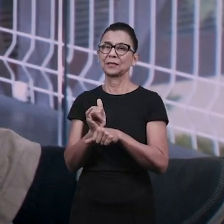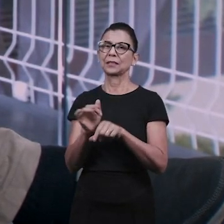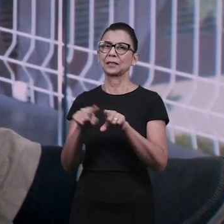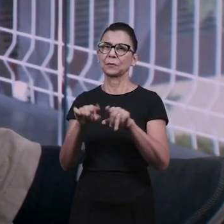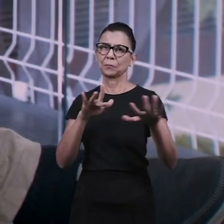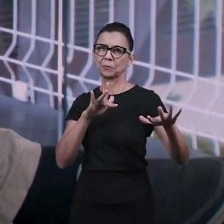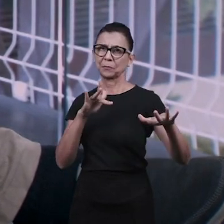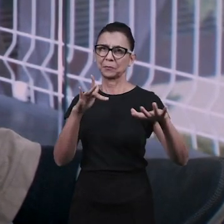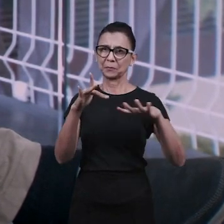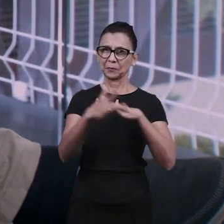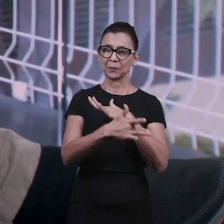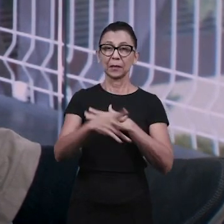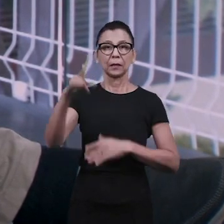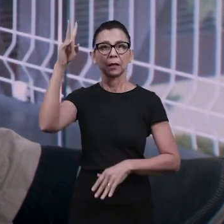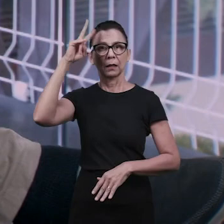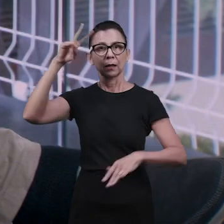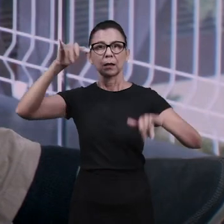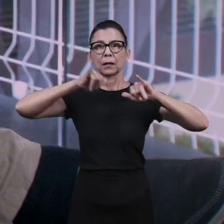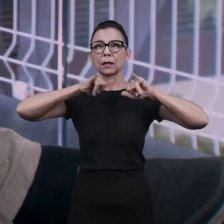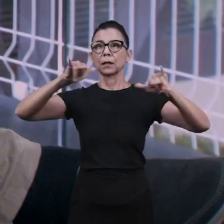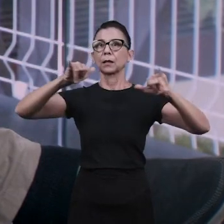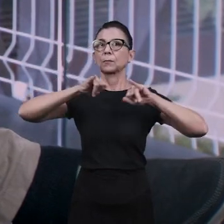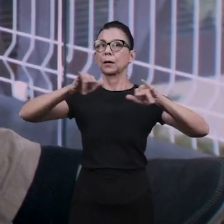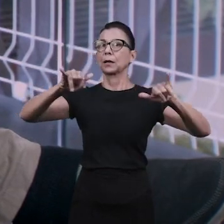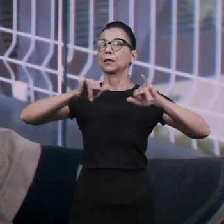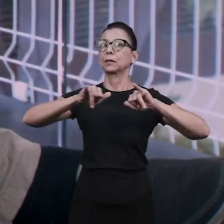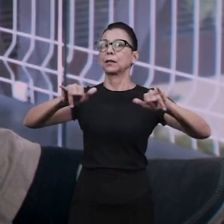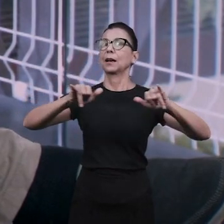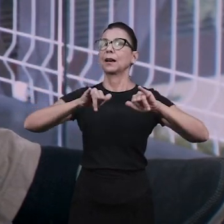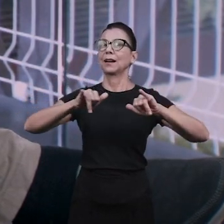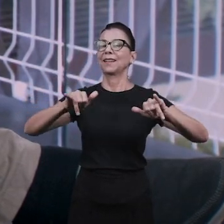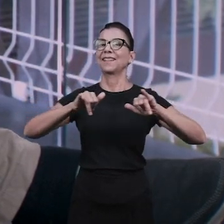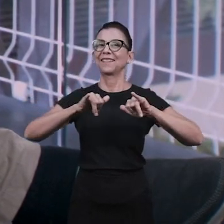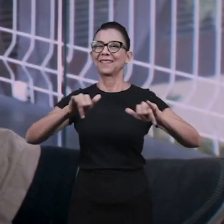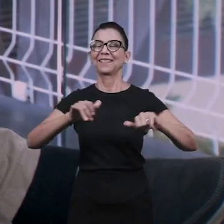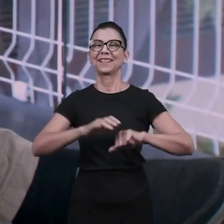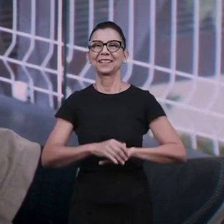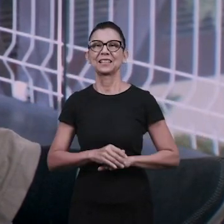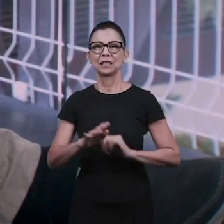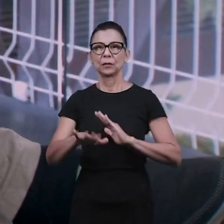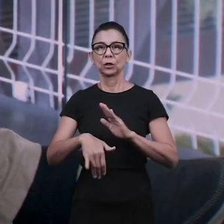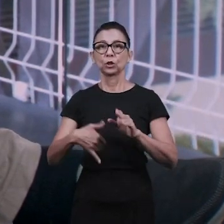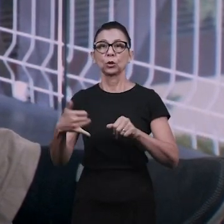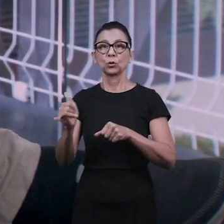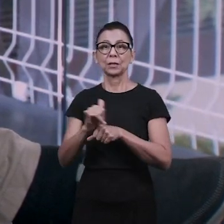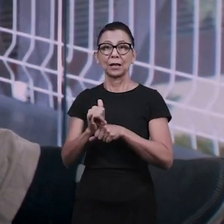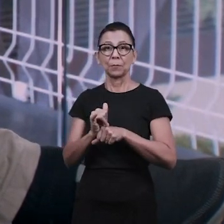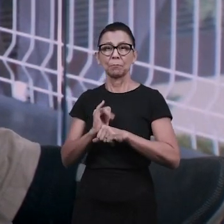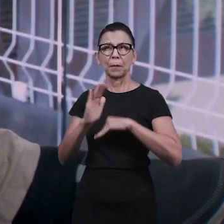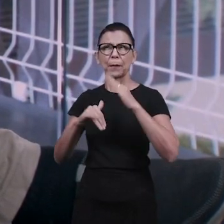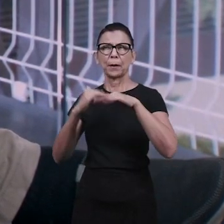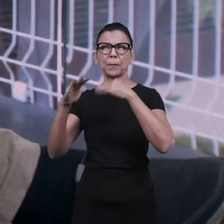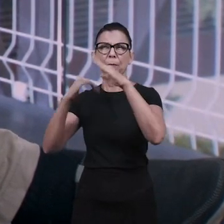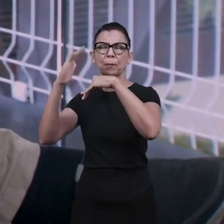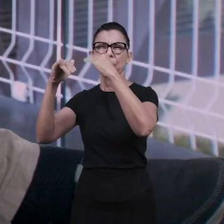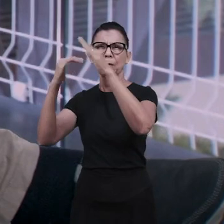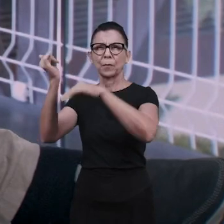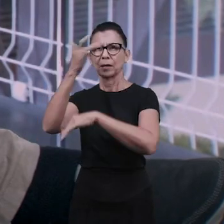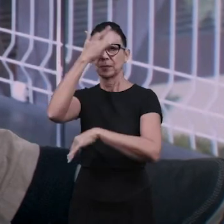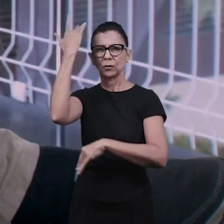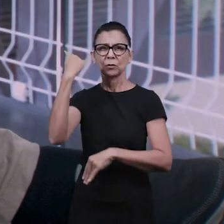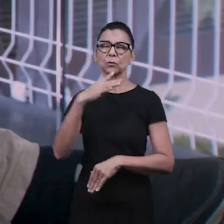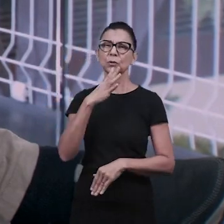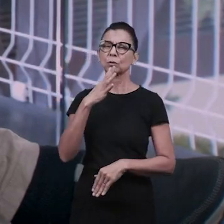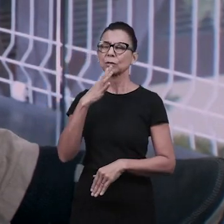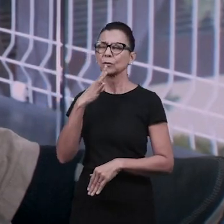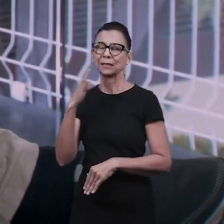Et rappelez-vous, nous sommes en campagne afin que chaque fois plus notre travail puisse grandir, chaque fois plus